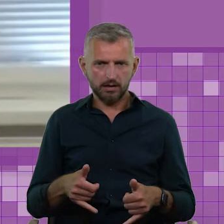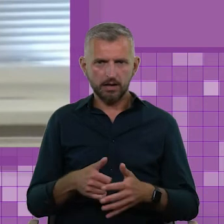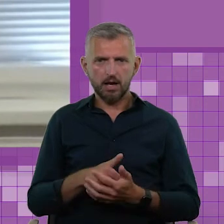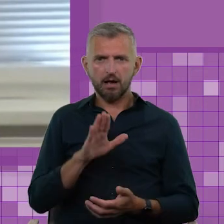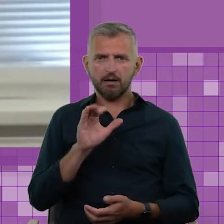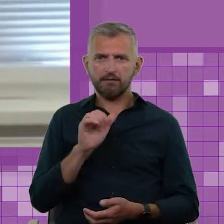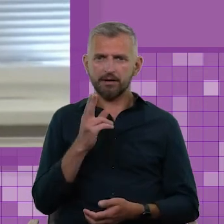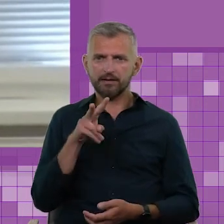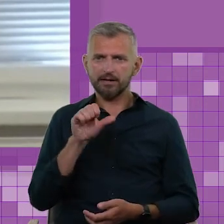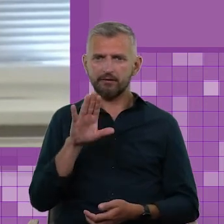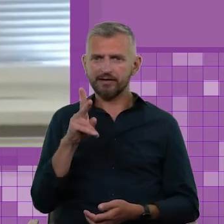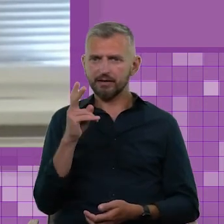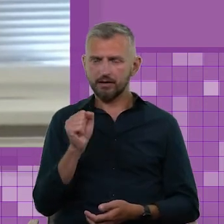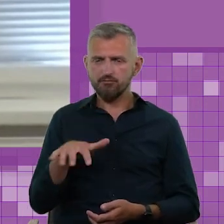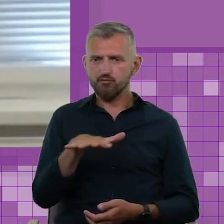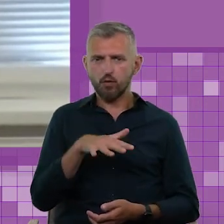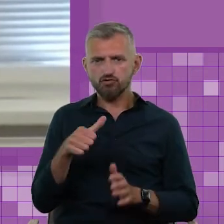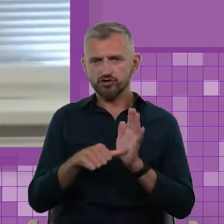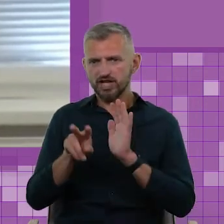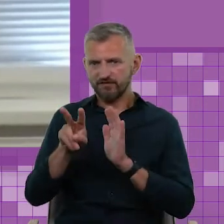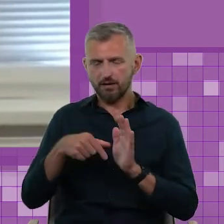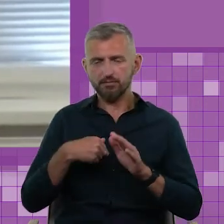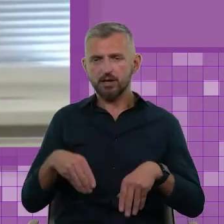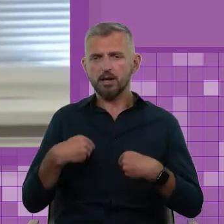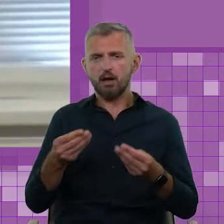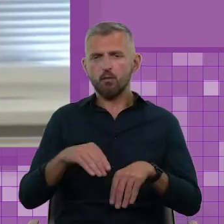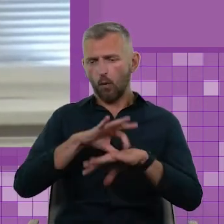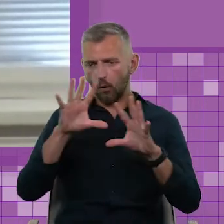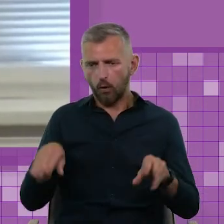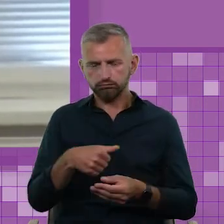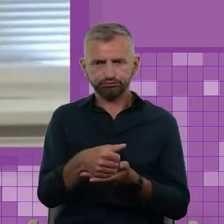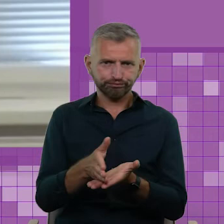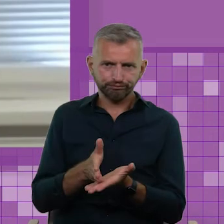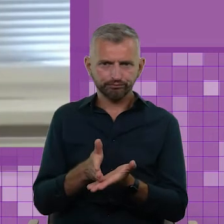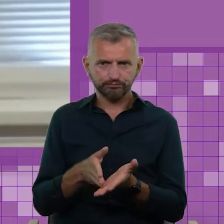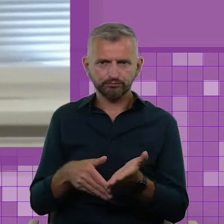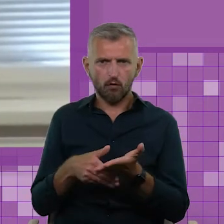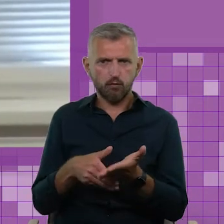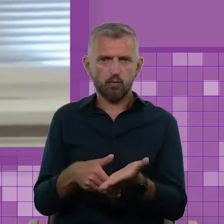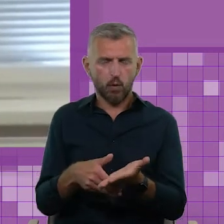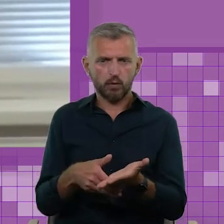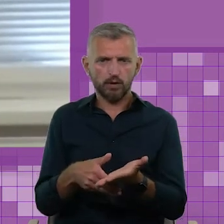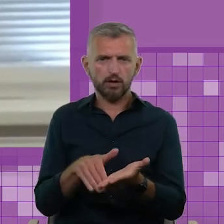площі, 62. Де ми надаємо комплексну допомогу в таких